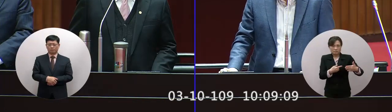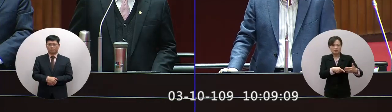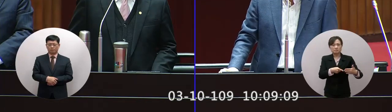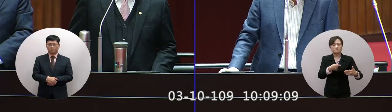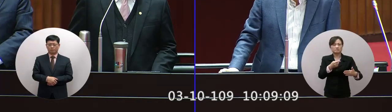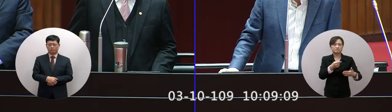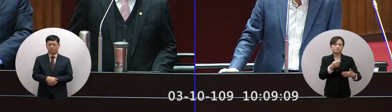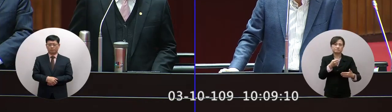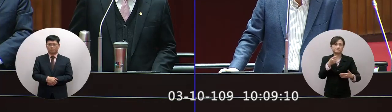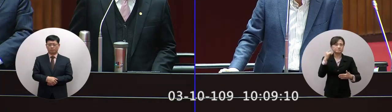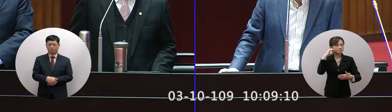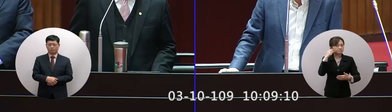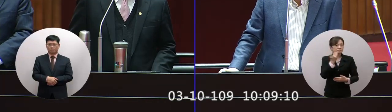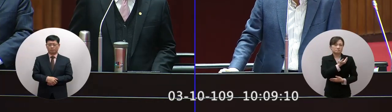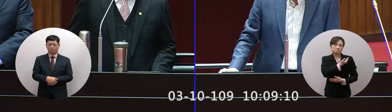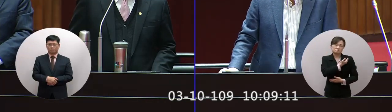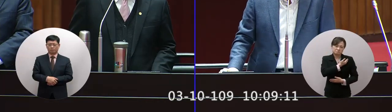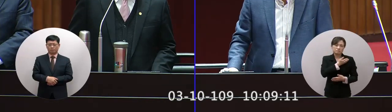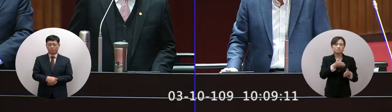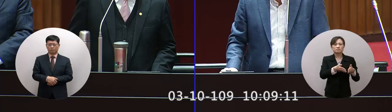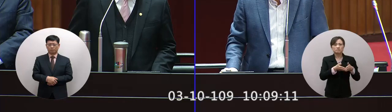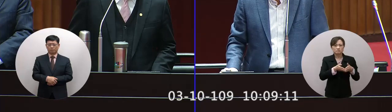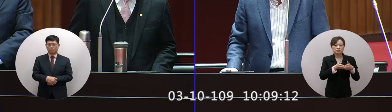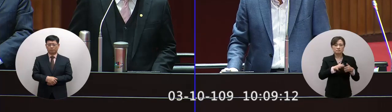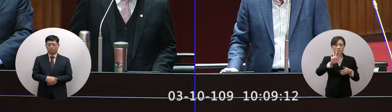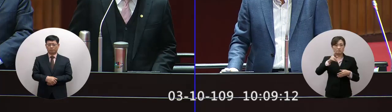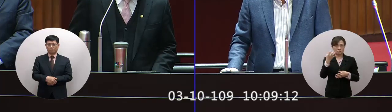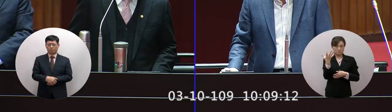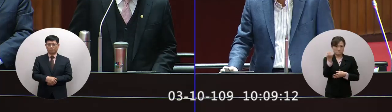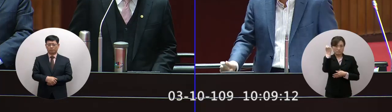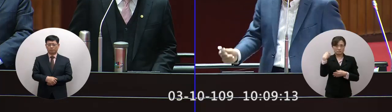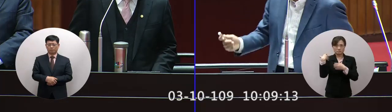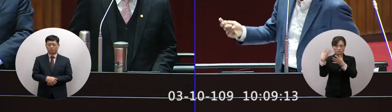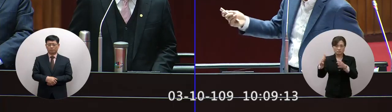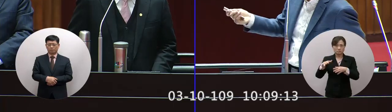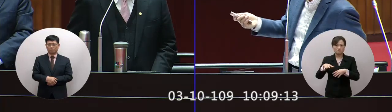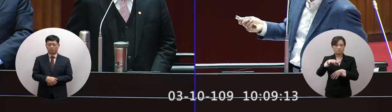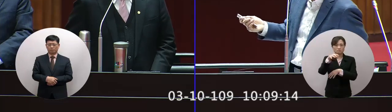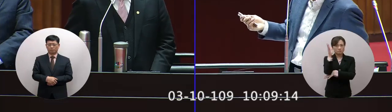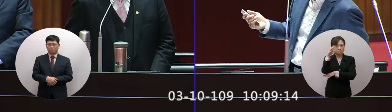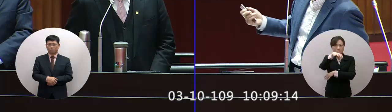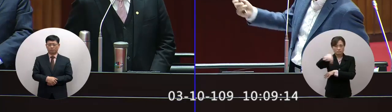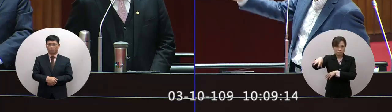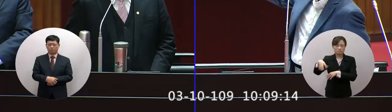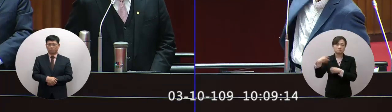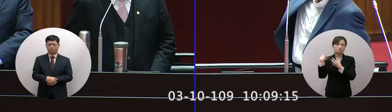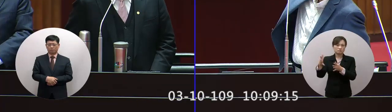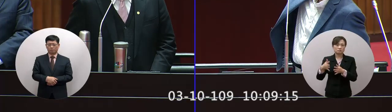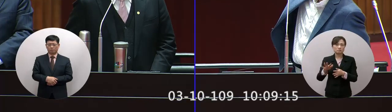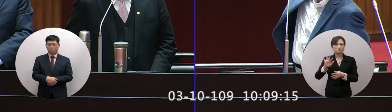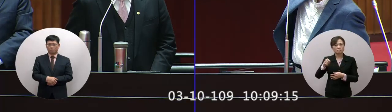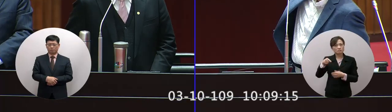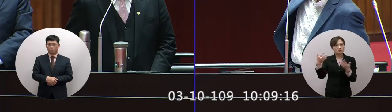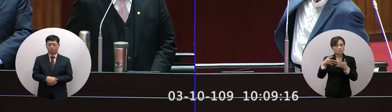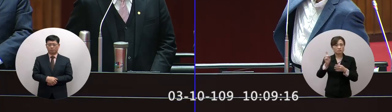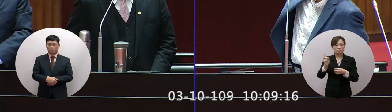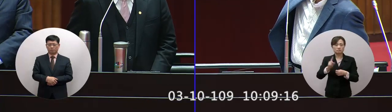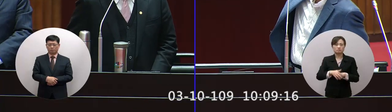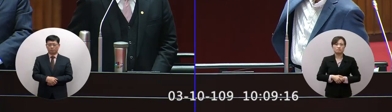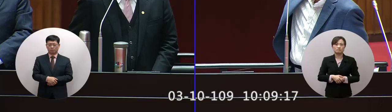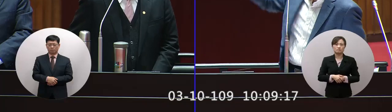活。不过这个权力交给谁呢？交给地方政府。交给地方政府发生什么事呢？